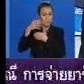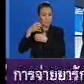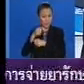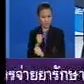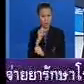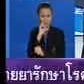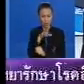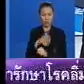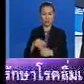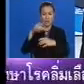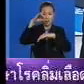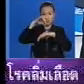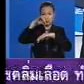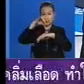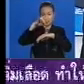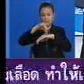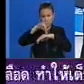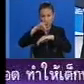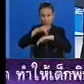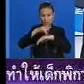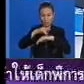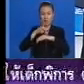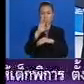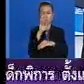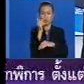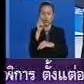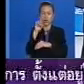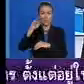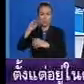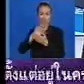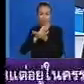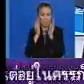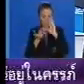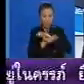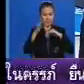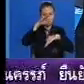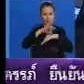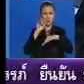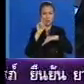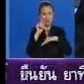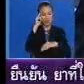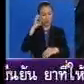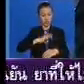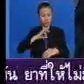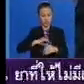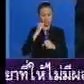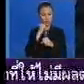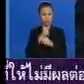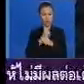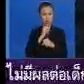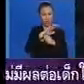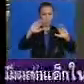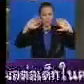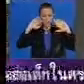การปรับคณะรัฐมนตรีก่อนการอภิปรายไม่ไว้วางใจรัฐบาลเพียงแค่ตำแหน่งเดียวพร้อมกับพอใจผลงานของรัฐบาลตลอด 1ปีที่ผ่าน